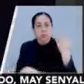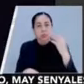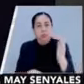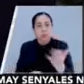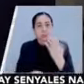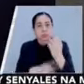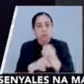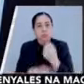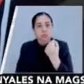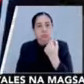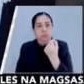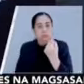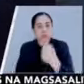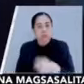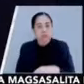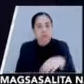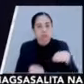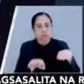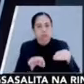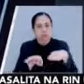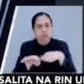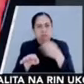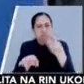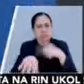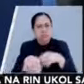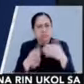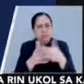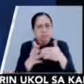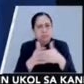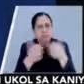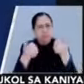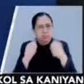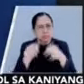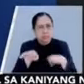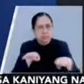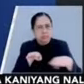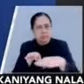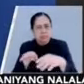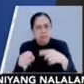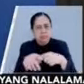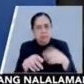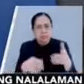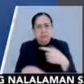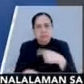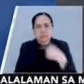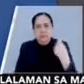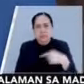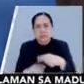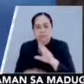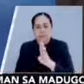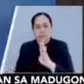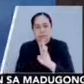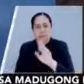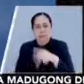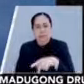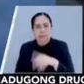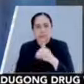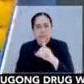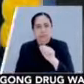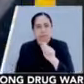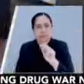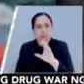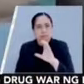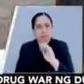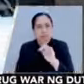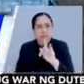11. Binuntutan at ilang beses daw noong subukang harangin ng Chinese militia vessel ang BRP Dato Cabaylo na nagsasagawa ng